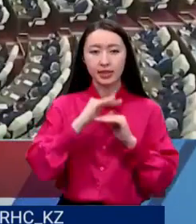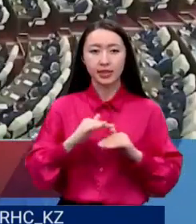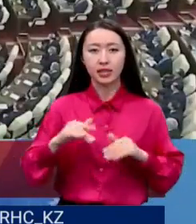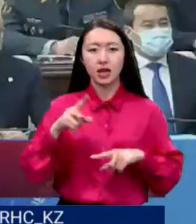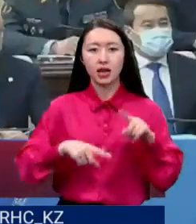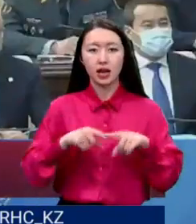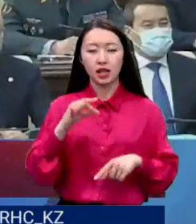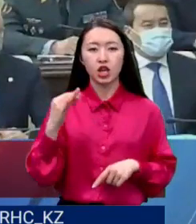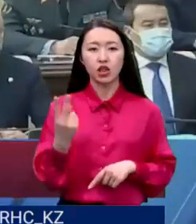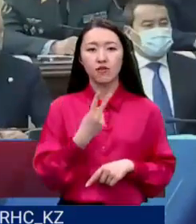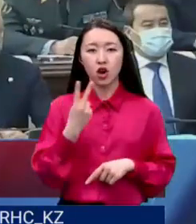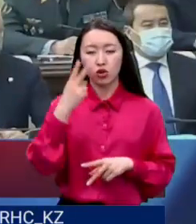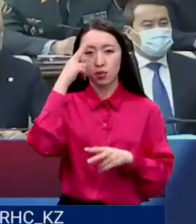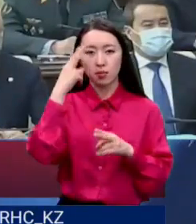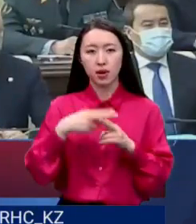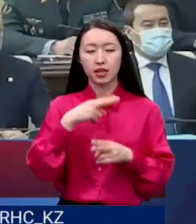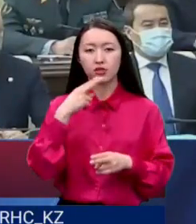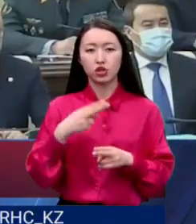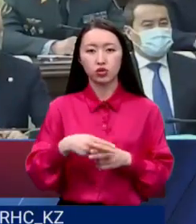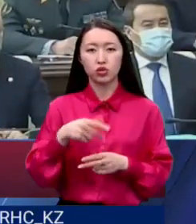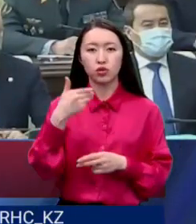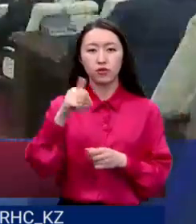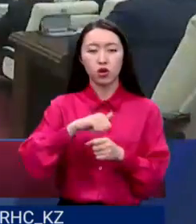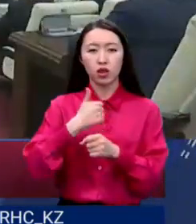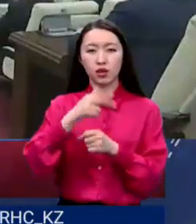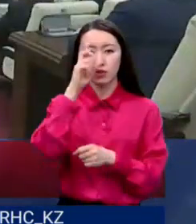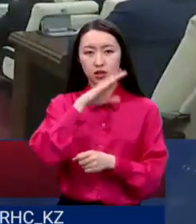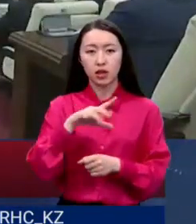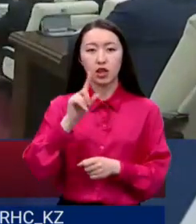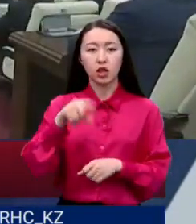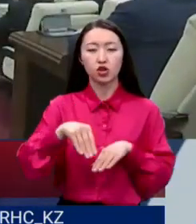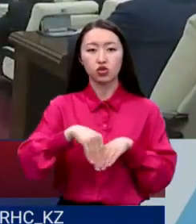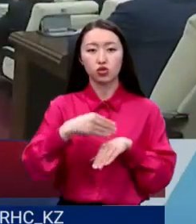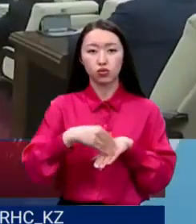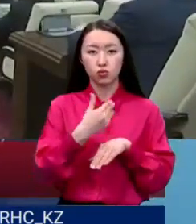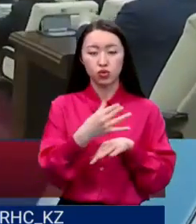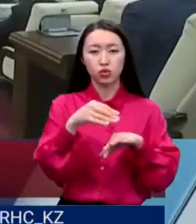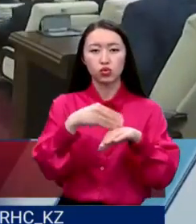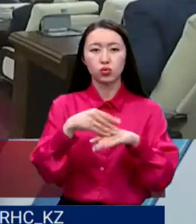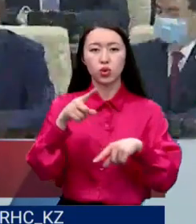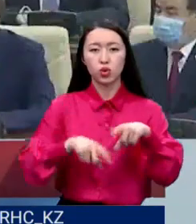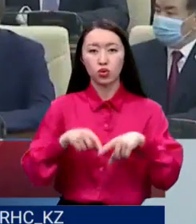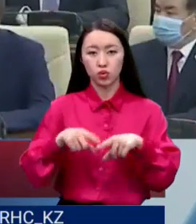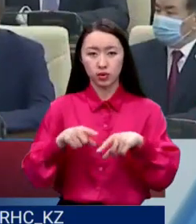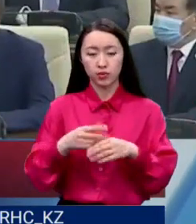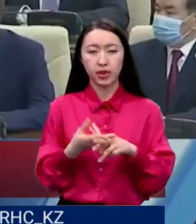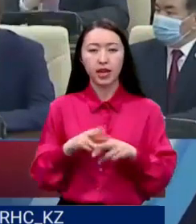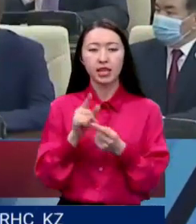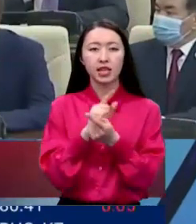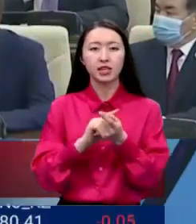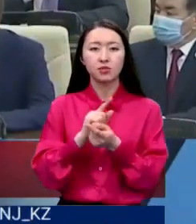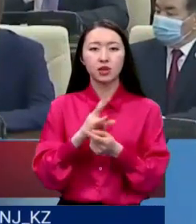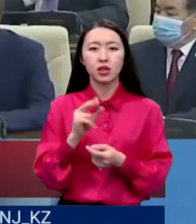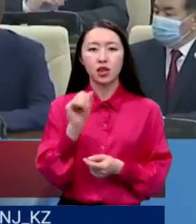и двоюродных братьев и сестер главы страны. В список вошли супруг и супруга со своими родственниками. Это изменение, возникшее на